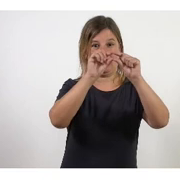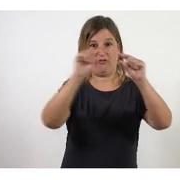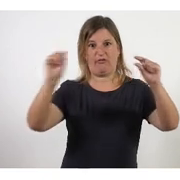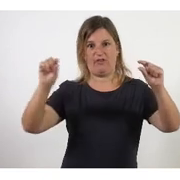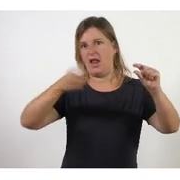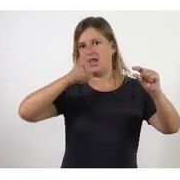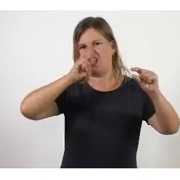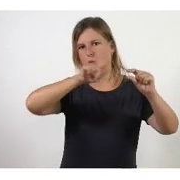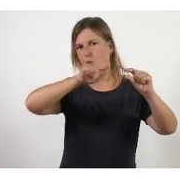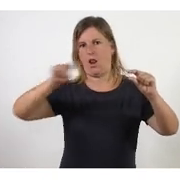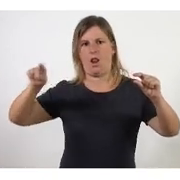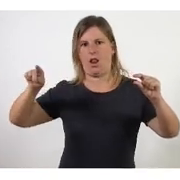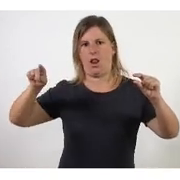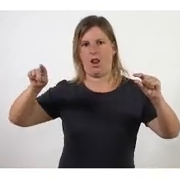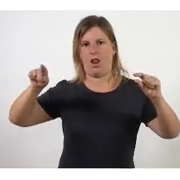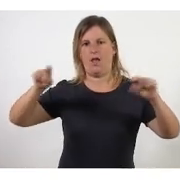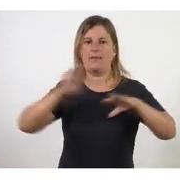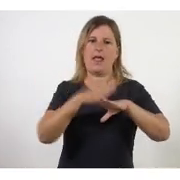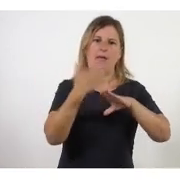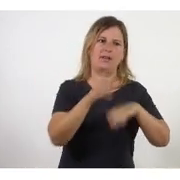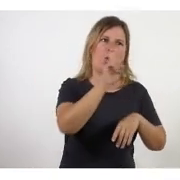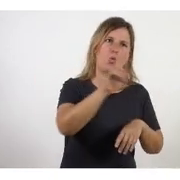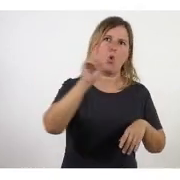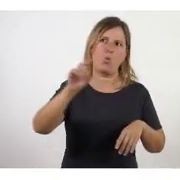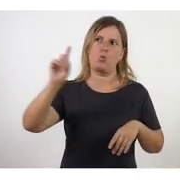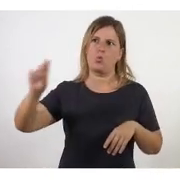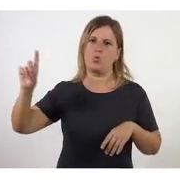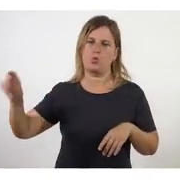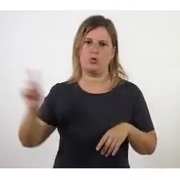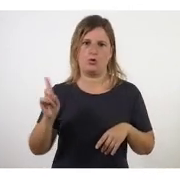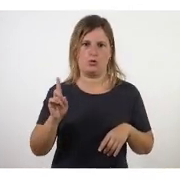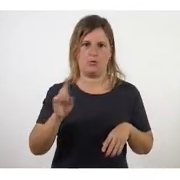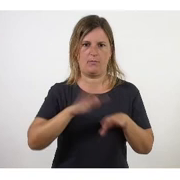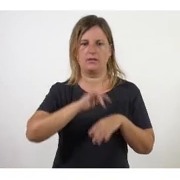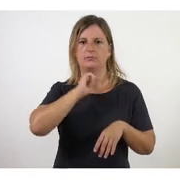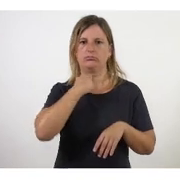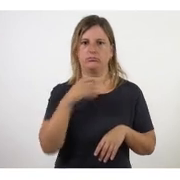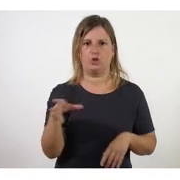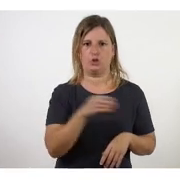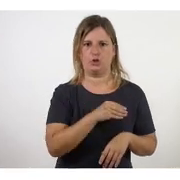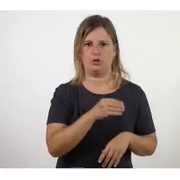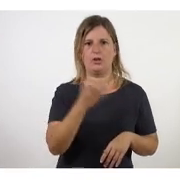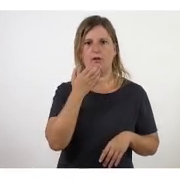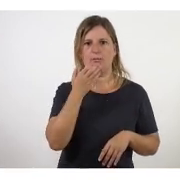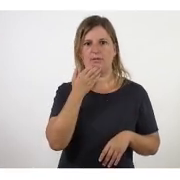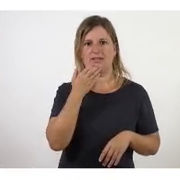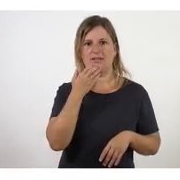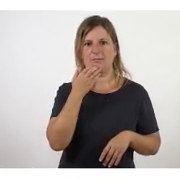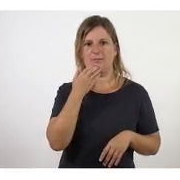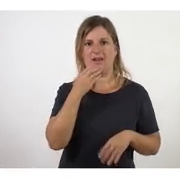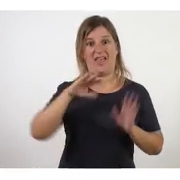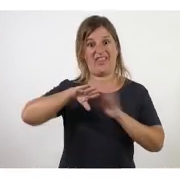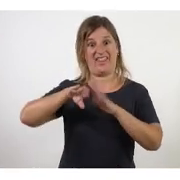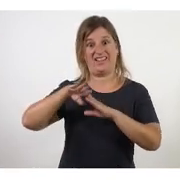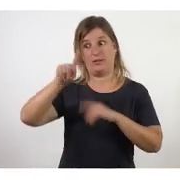el mateix efecte. T'estalvia haver-los de mutejar tots. Vale? I si fas el de la dreta del tot, només